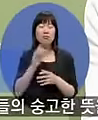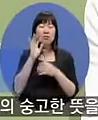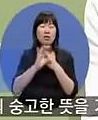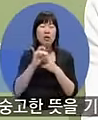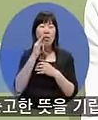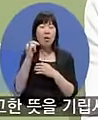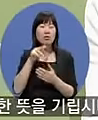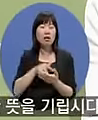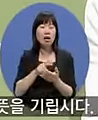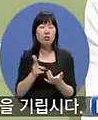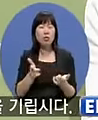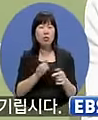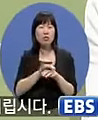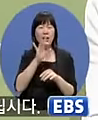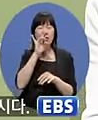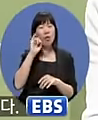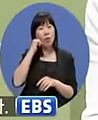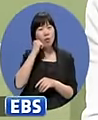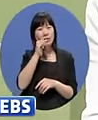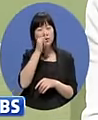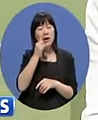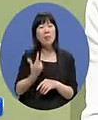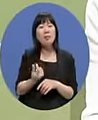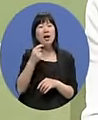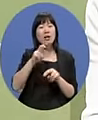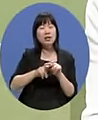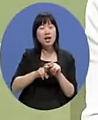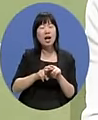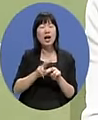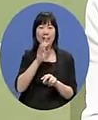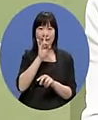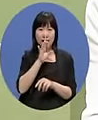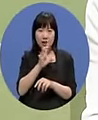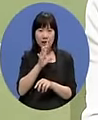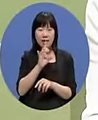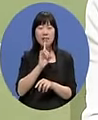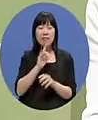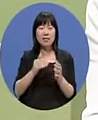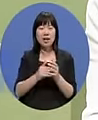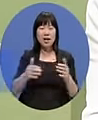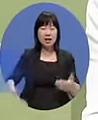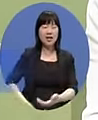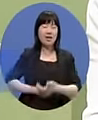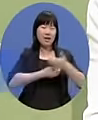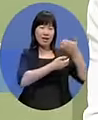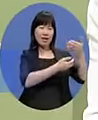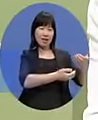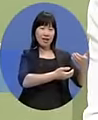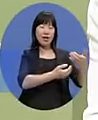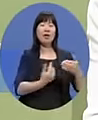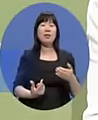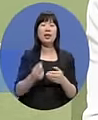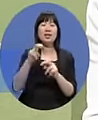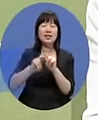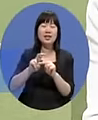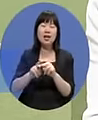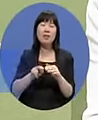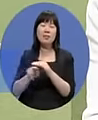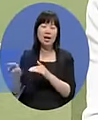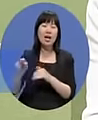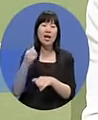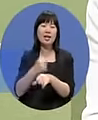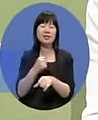만일 엄마가 그 상황이 통제가 안 되고 어렵잖아요. 그러면 빨리 그 자리를 안 돼? 이렇게 이야기하시고 애를 들고 나오시든지. 네. 그래서 빨리 그 자리를